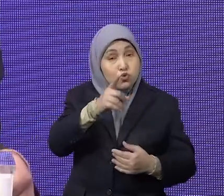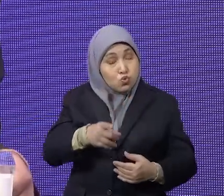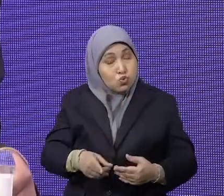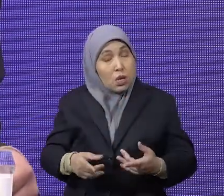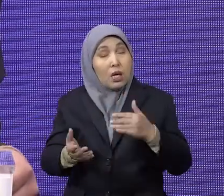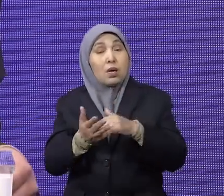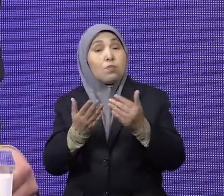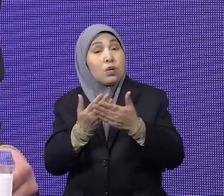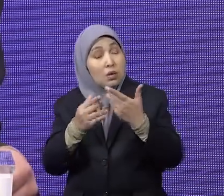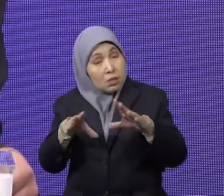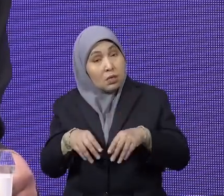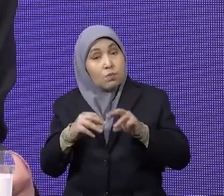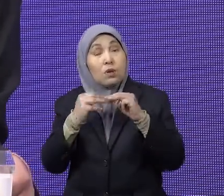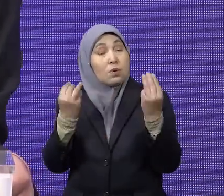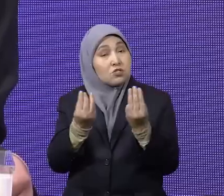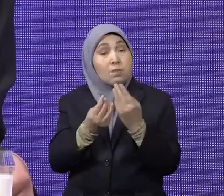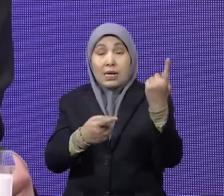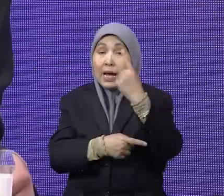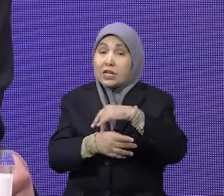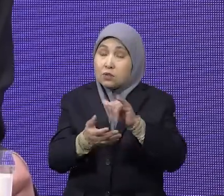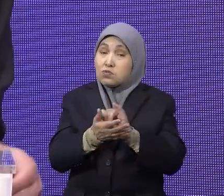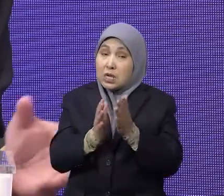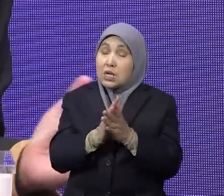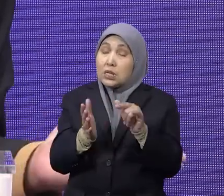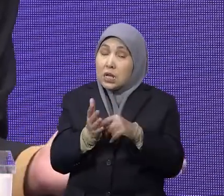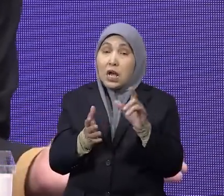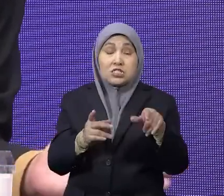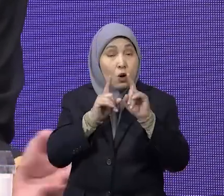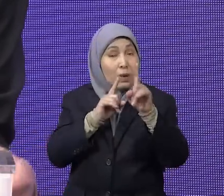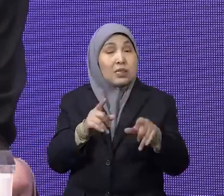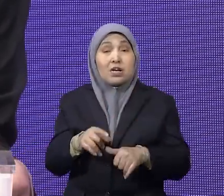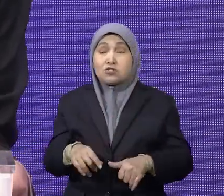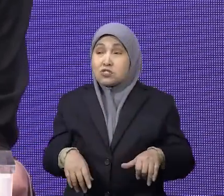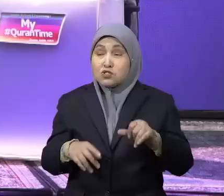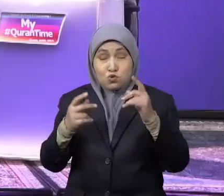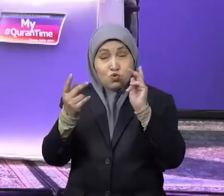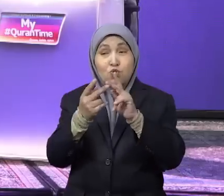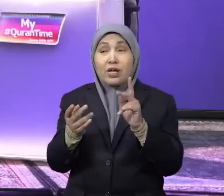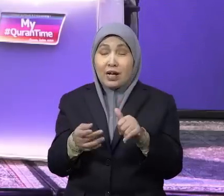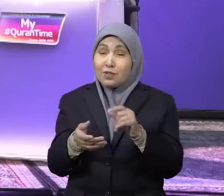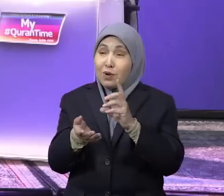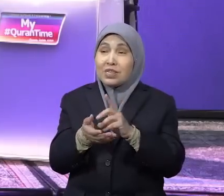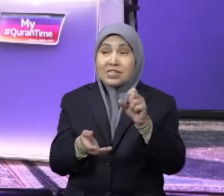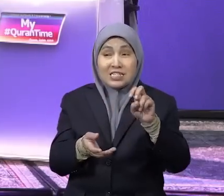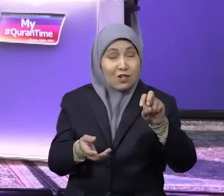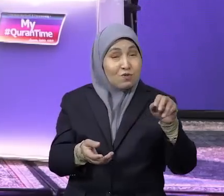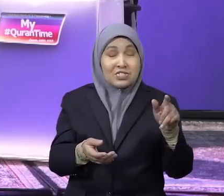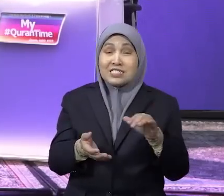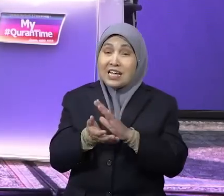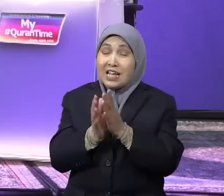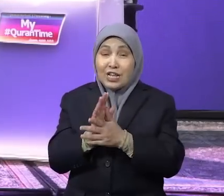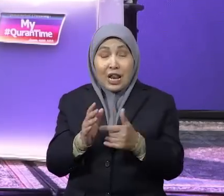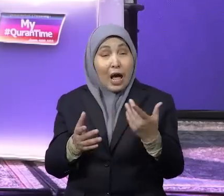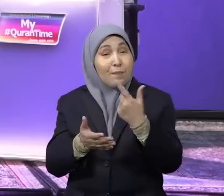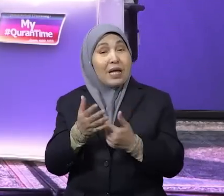Pasti mudah-mudahan lebih mudah untuk diterima oleh masyarakat pada hari tersebut. Maka mungkin inilah jawapan yang sesuai kot Dr. Sanusi. Ya, Wallahualam.